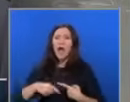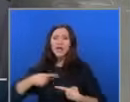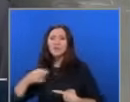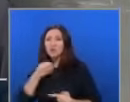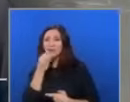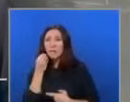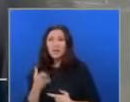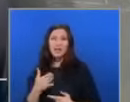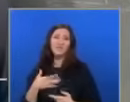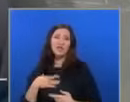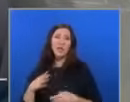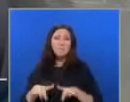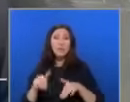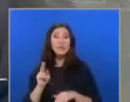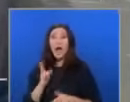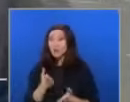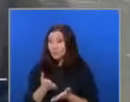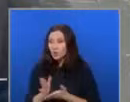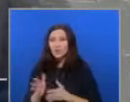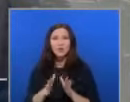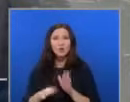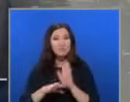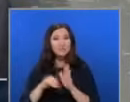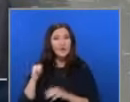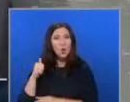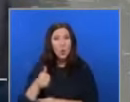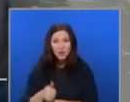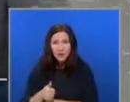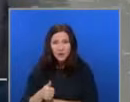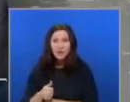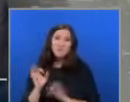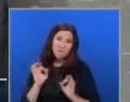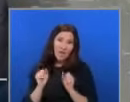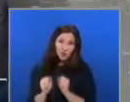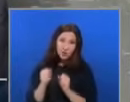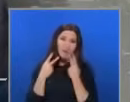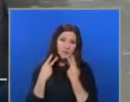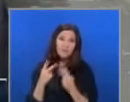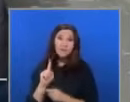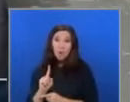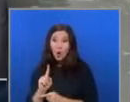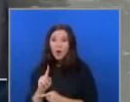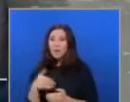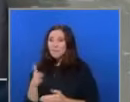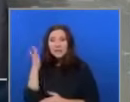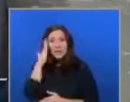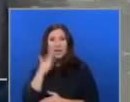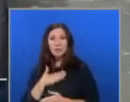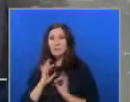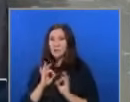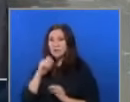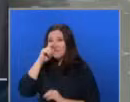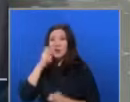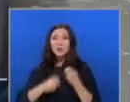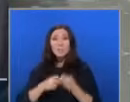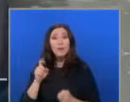нашия парламент. Как ще подходят народните представители утре, нека изчакаме да видим. Но пред страната има наистина